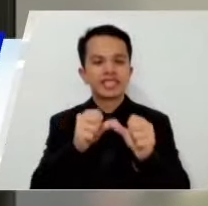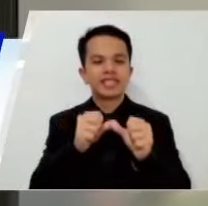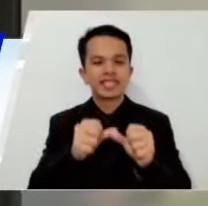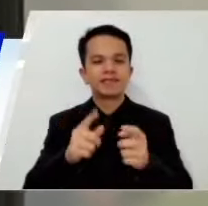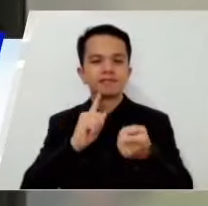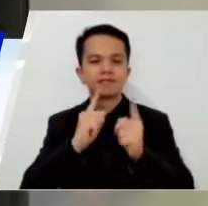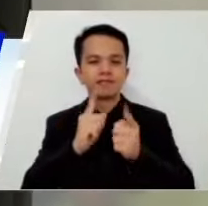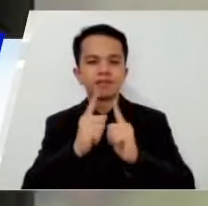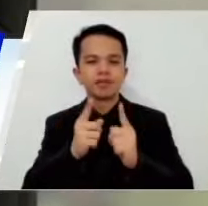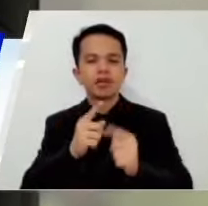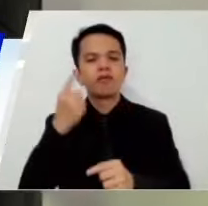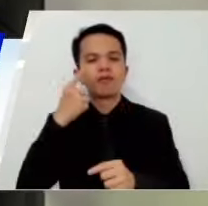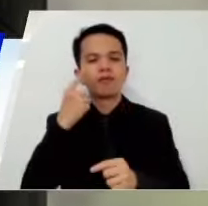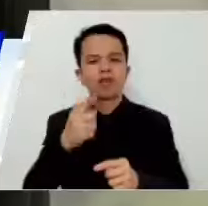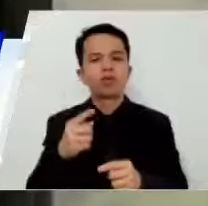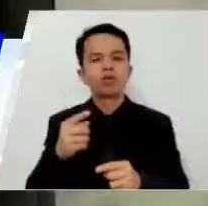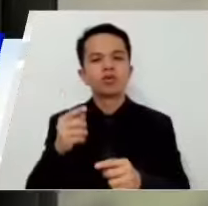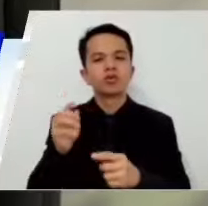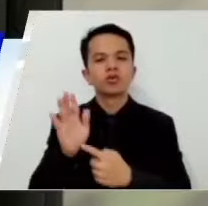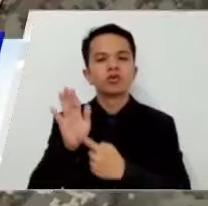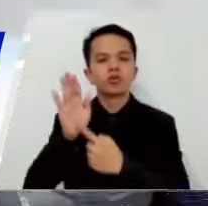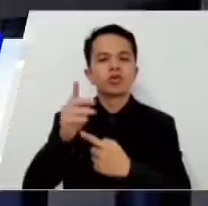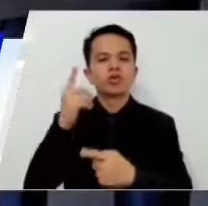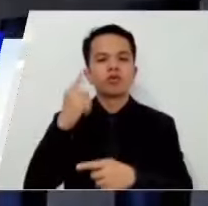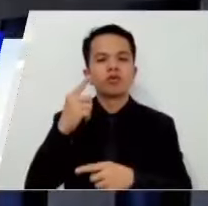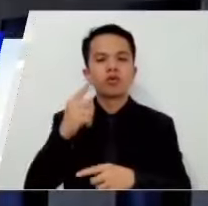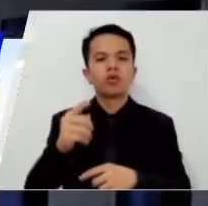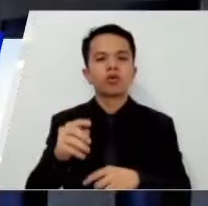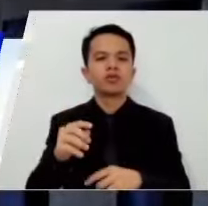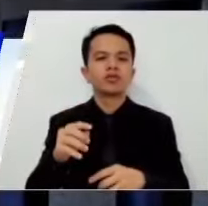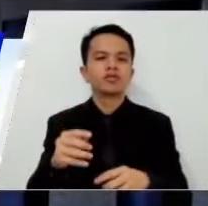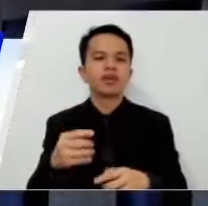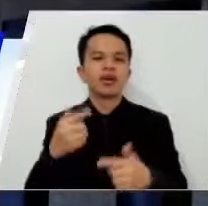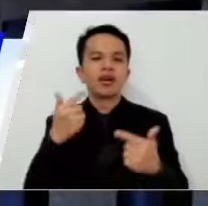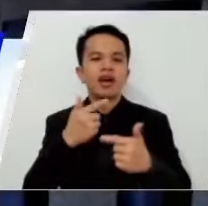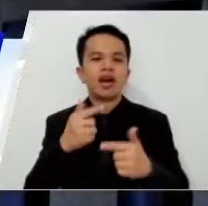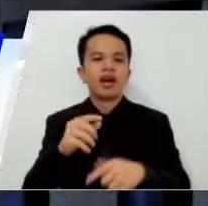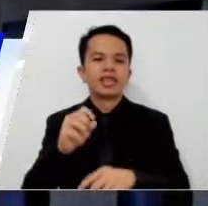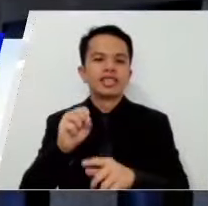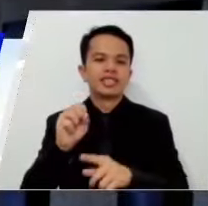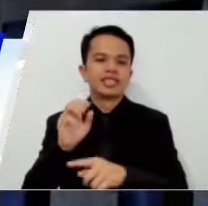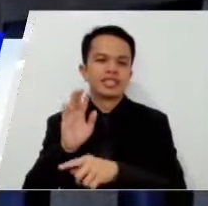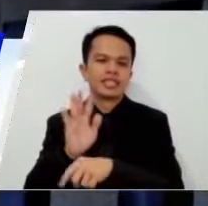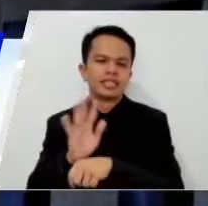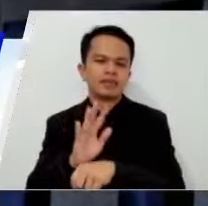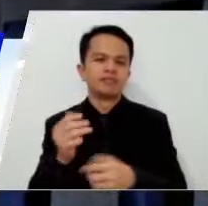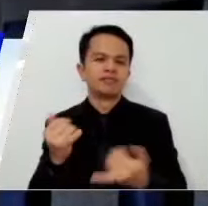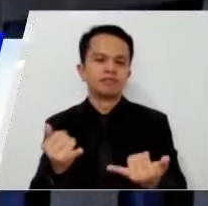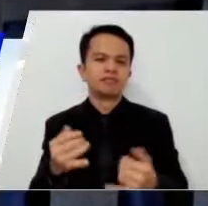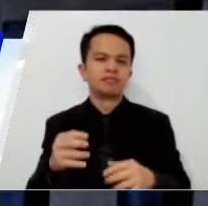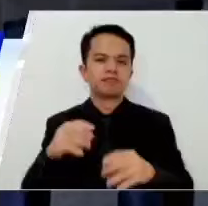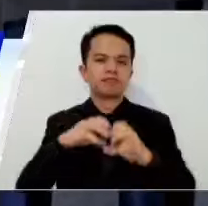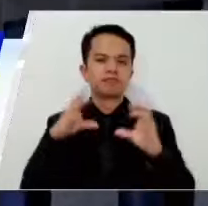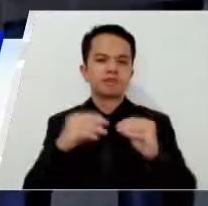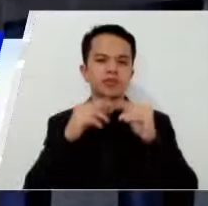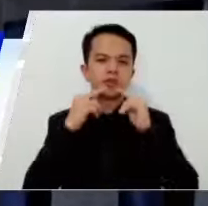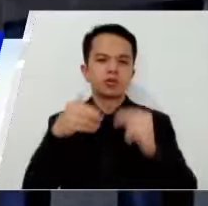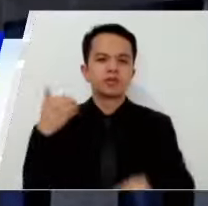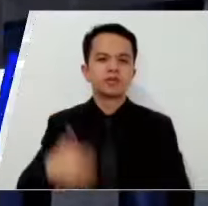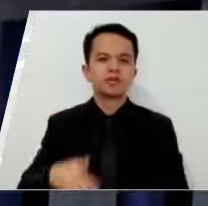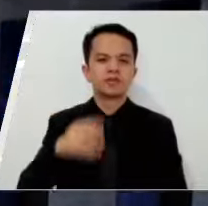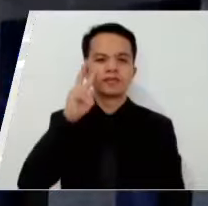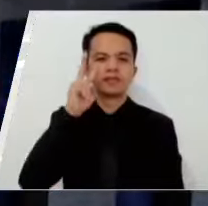para bumida ang aktor sa isang romantic comedy series. Para sa GMA Integrated News, Katatibayan ang inyong